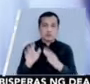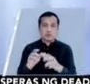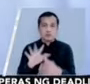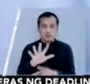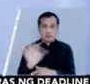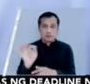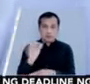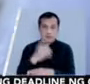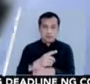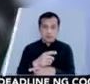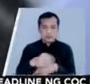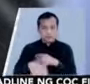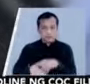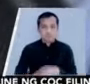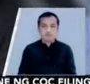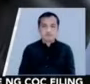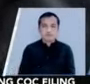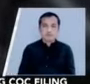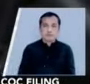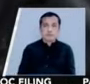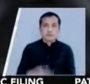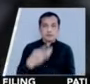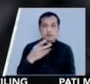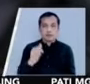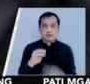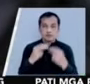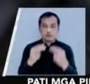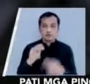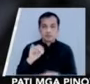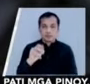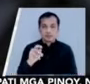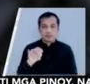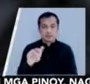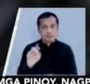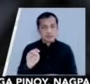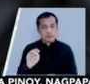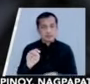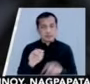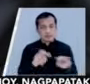Para sa GMA Integrated News, Sanima Refran, Nakatutok, 24 Oras.